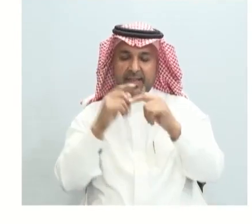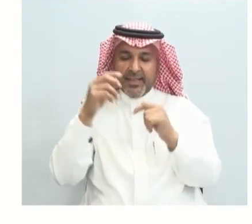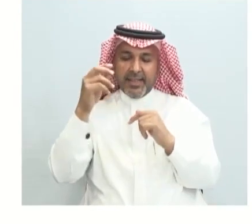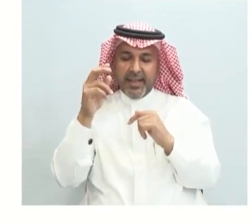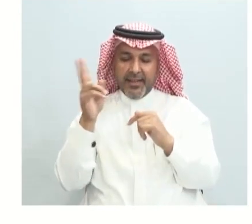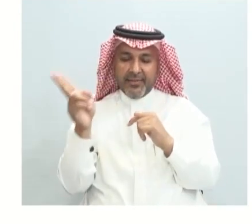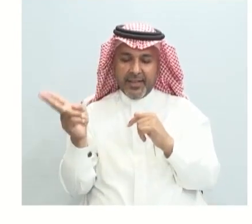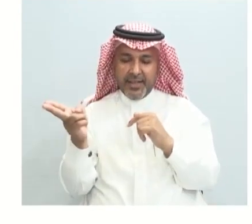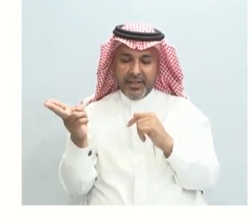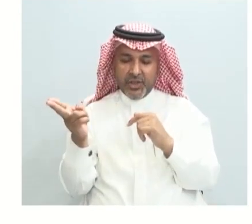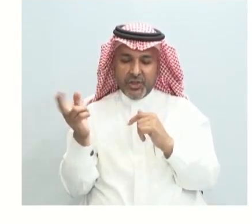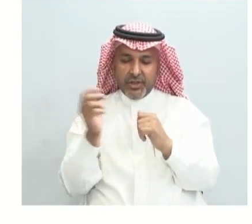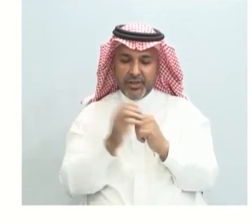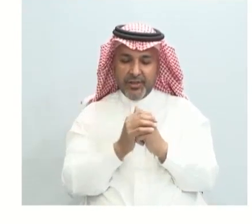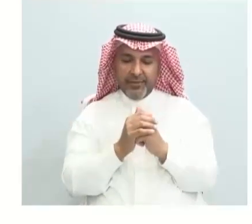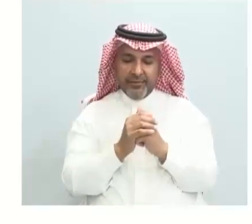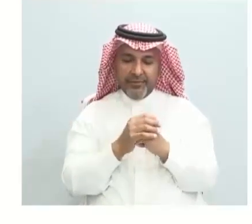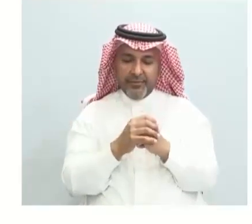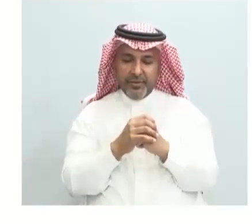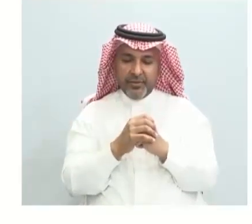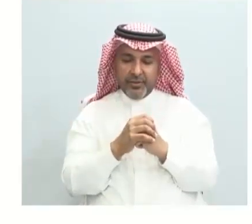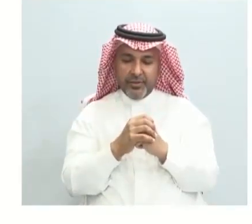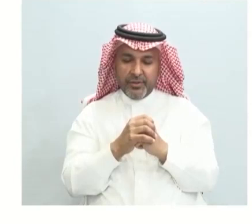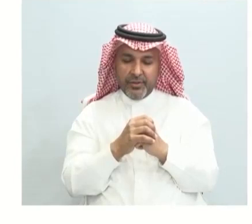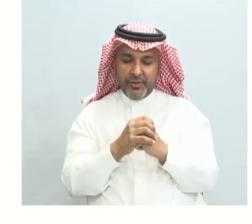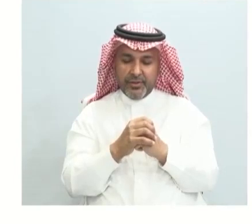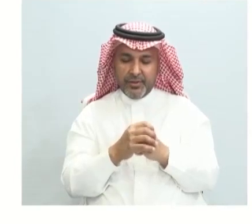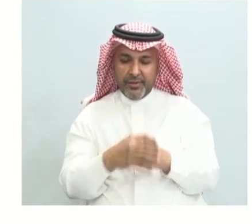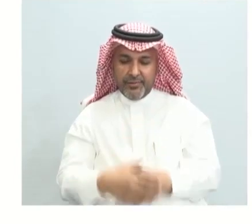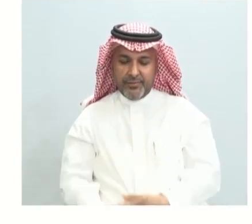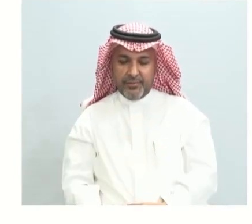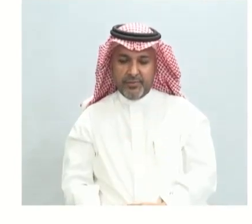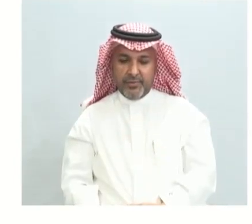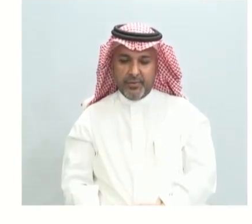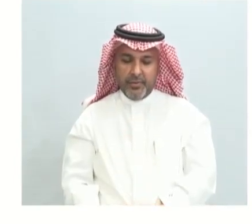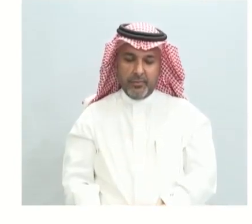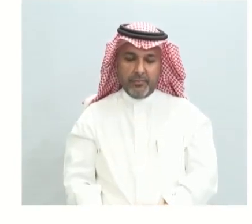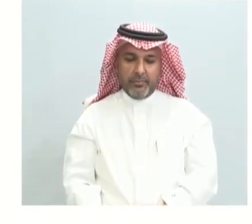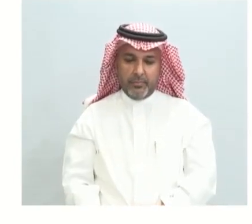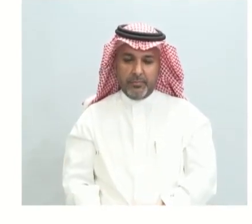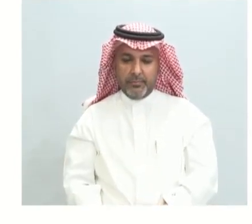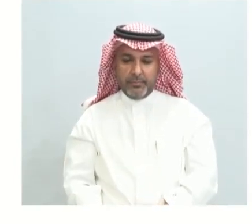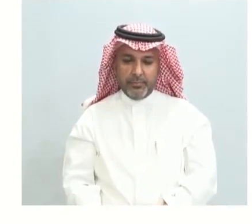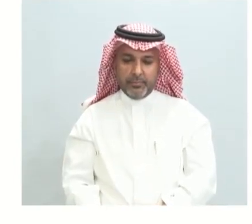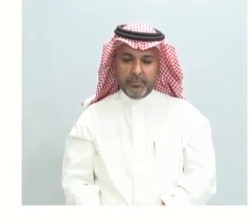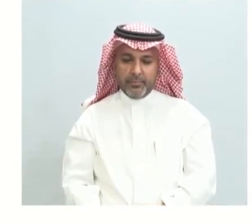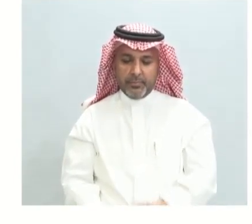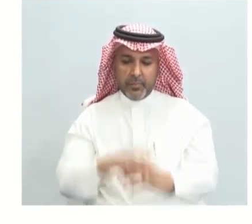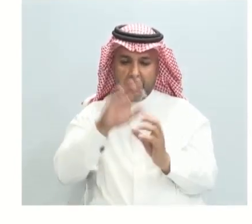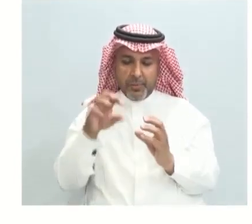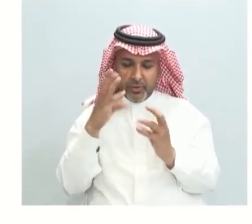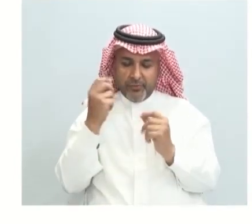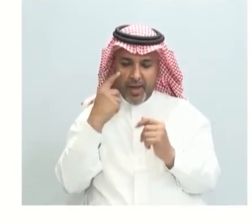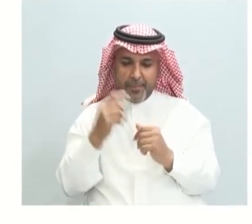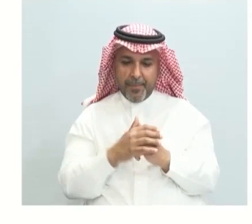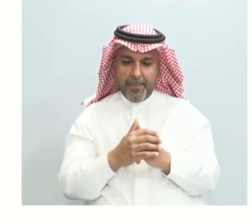وبالتالي راح نجي نقول يلا نحسبها باستخدام الاله الحاسبه او ما عوضنا خل نعوض واقول